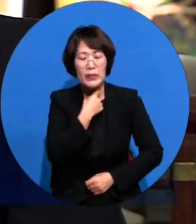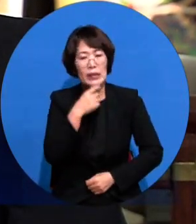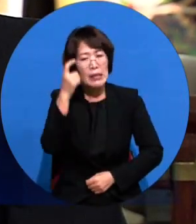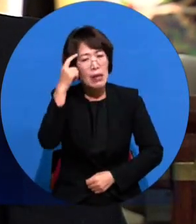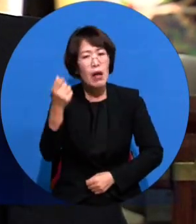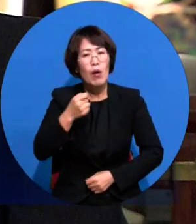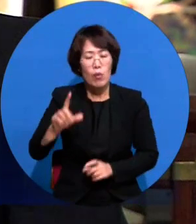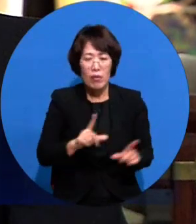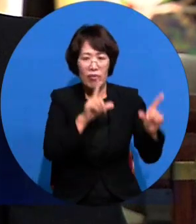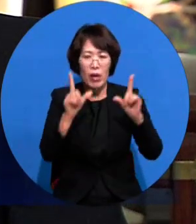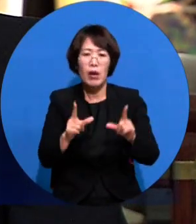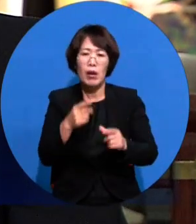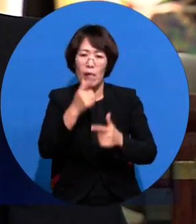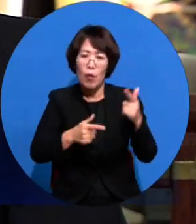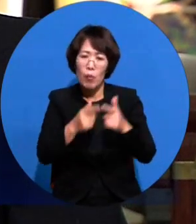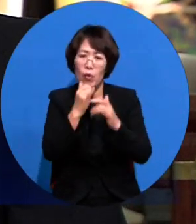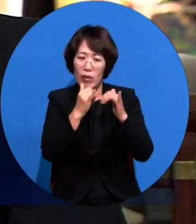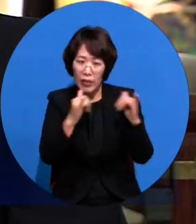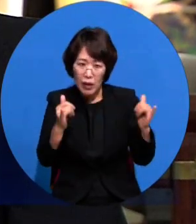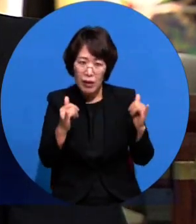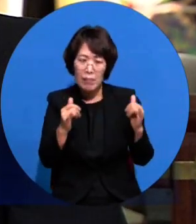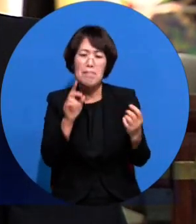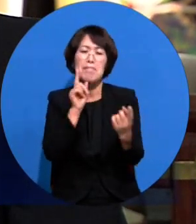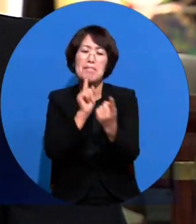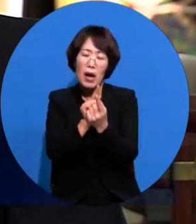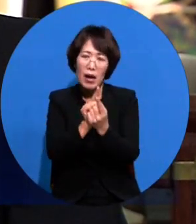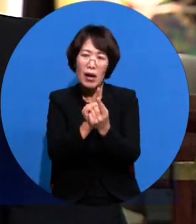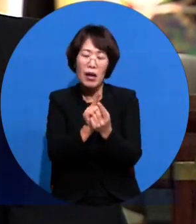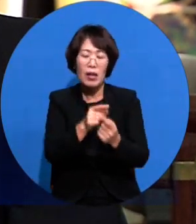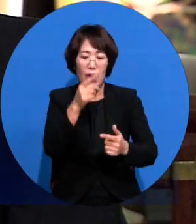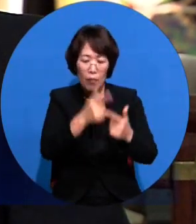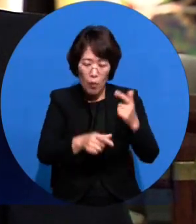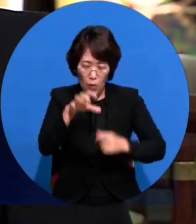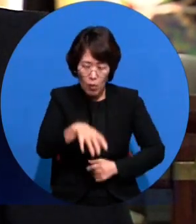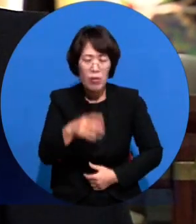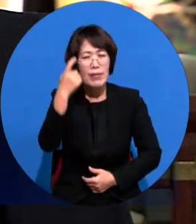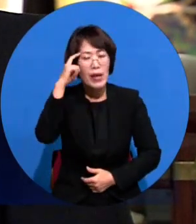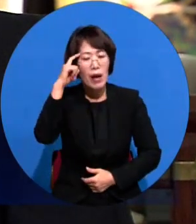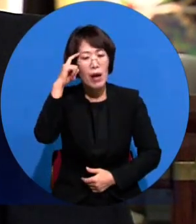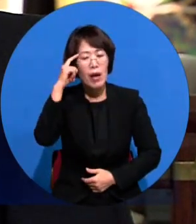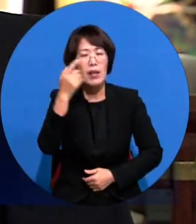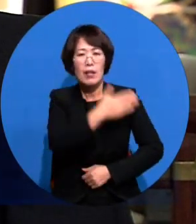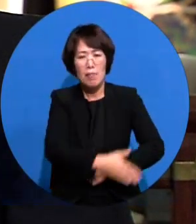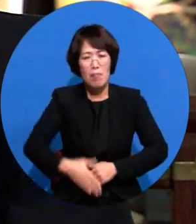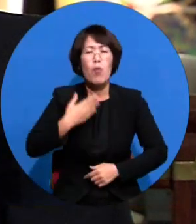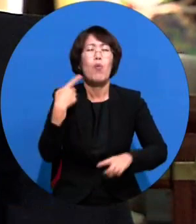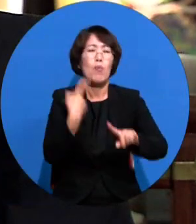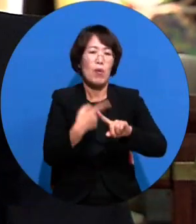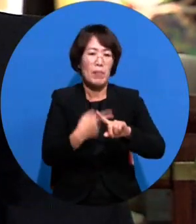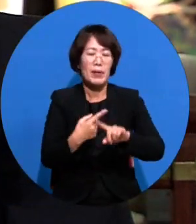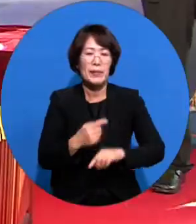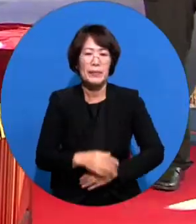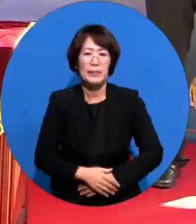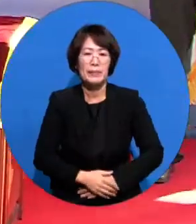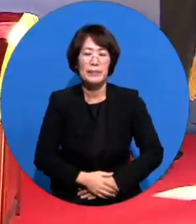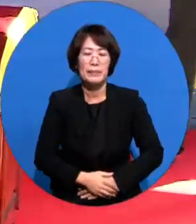살아왔습니다. 그래서 목포 사람을 만나면 목포를 생각하면 내 육신같이 생각을 해요. 내